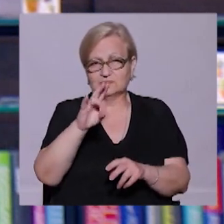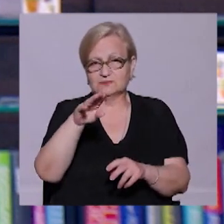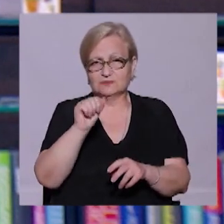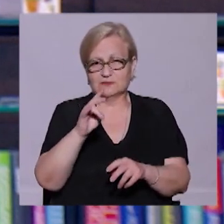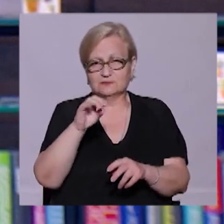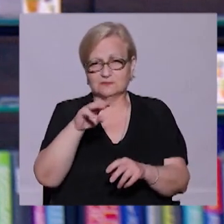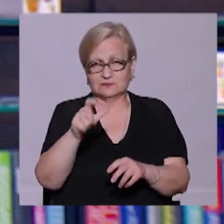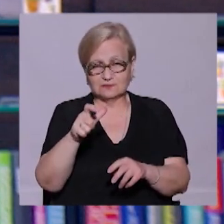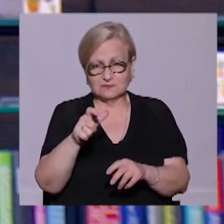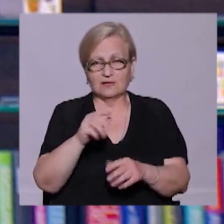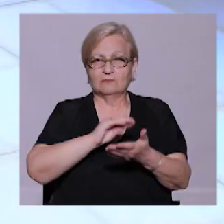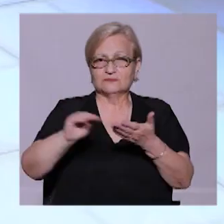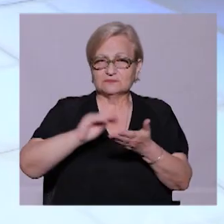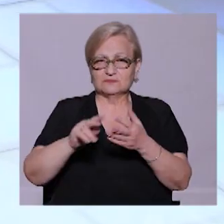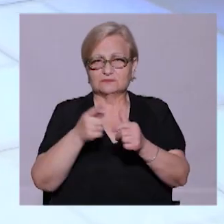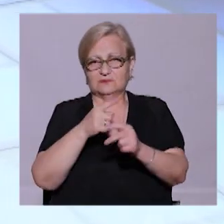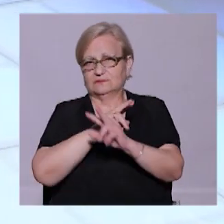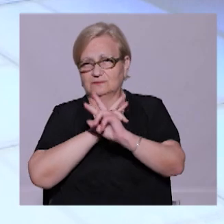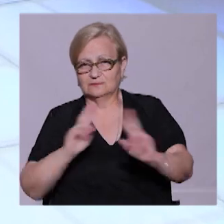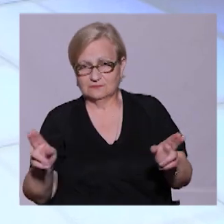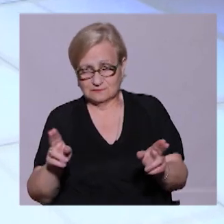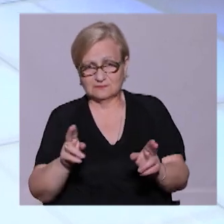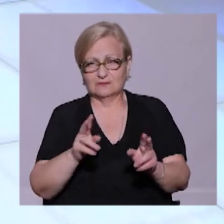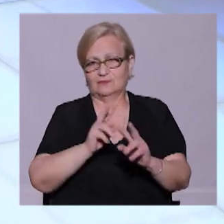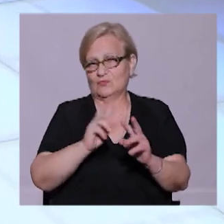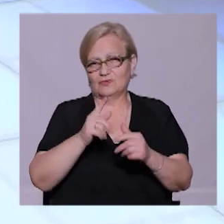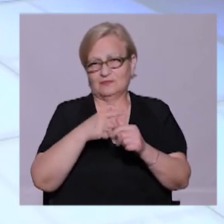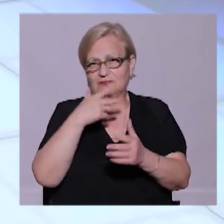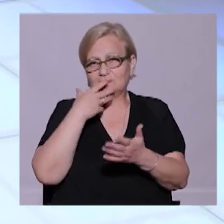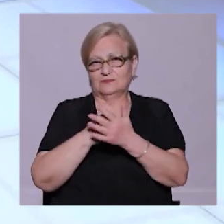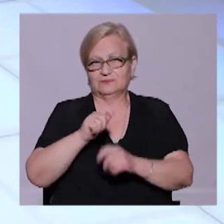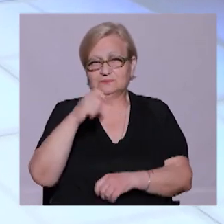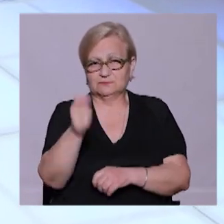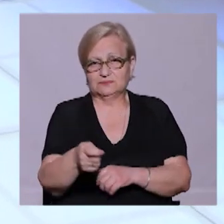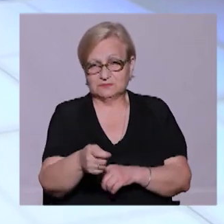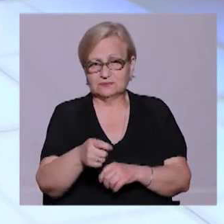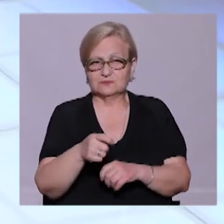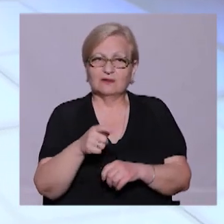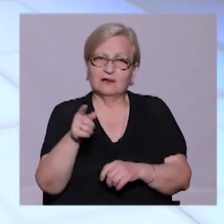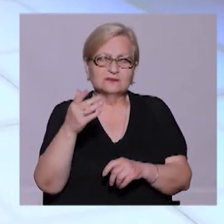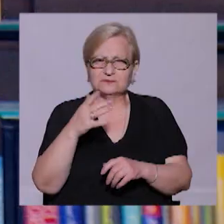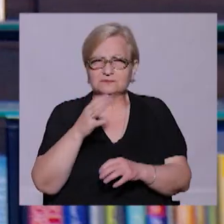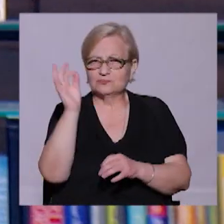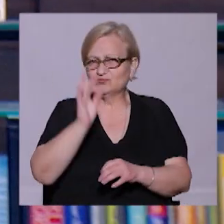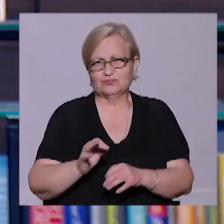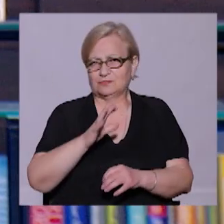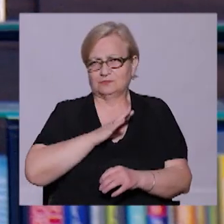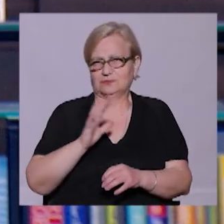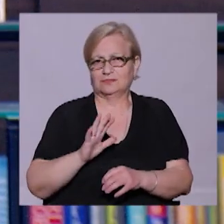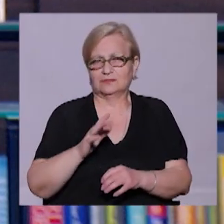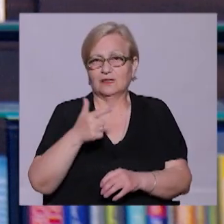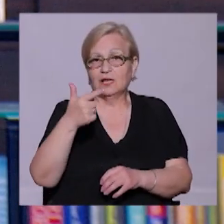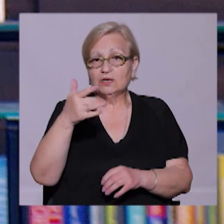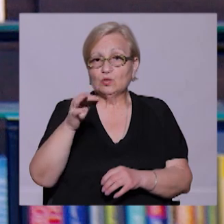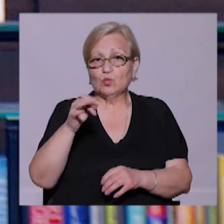სახელის პერსონაჟების სახელად გადატანა, თქვენ მასთან ნახავთ კონსტანტინე სავარსამიძესაც, არც ის არ არის ალბათ შემთხვევითი, რომ გიორგი